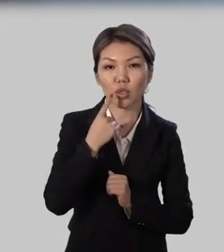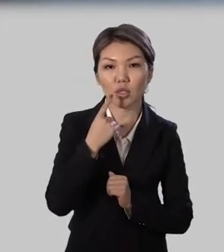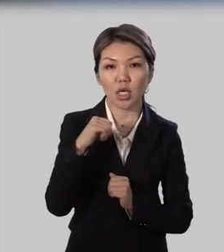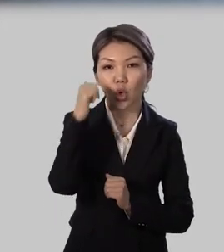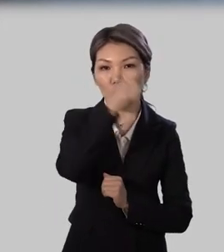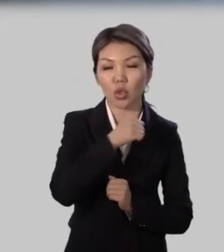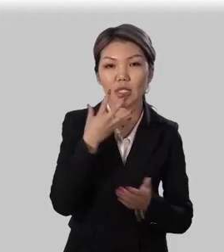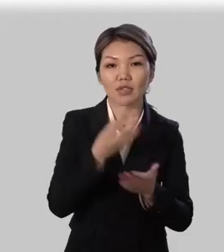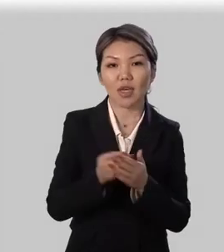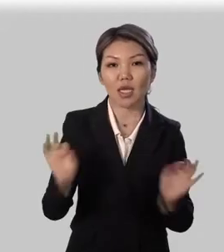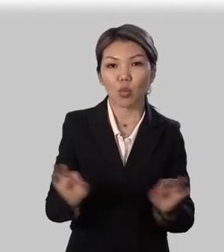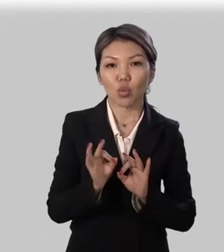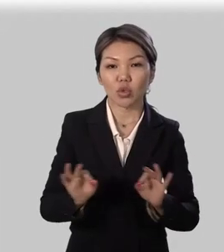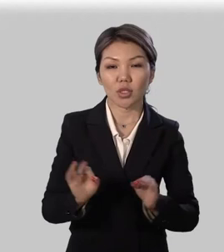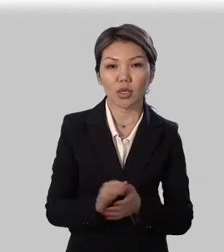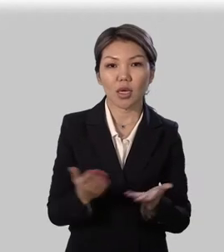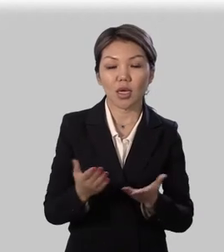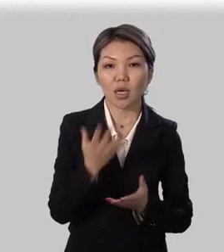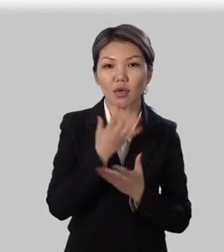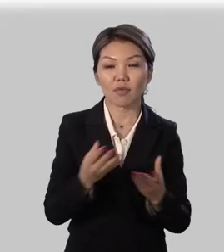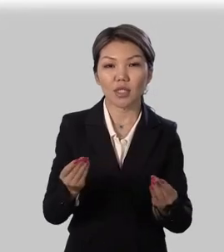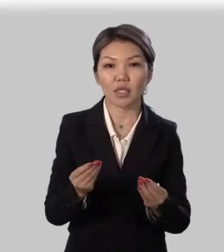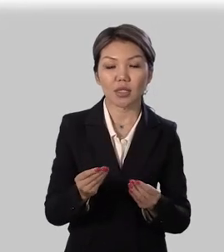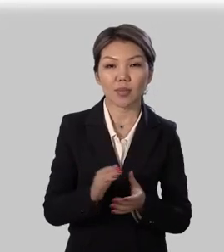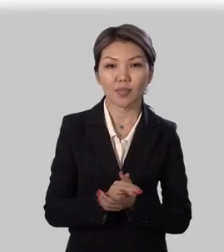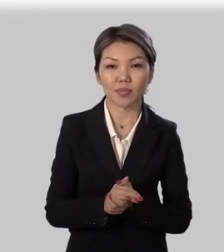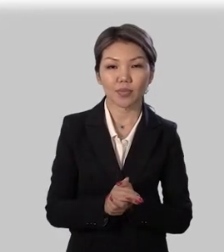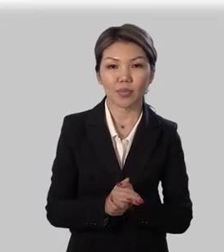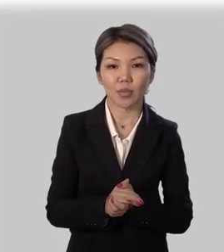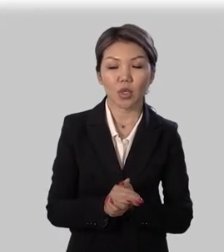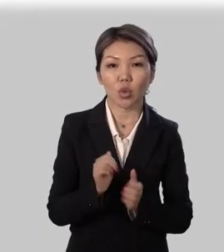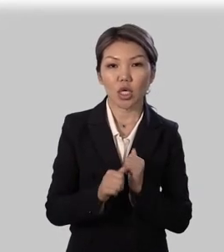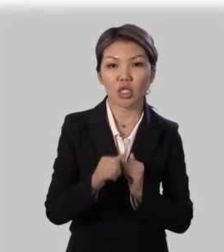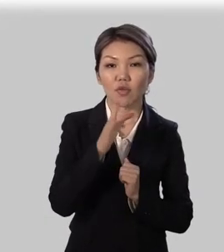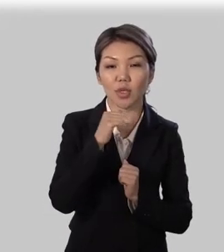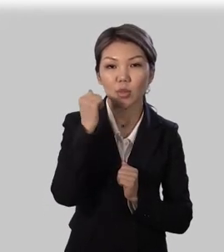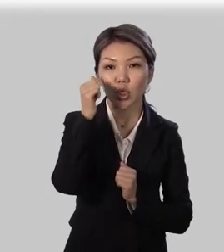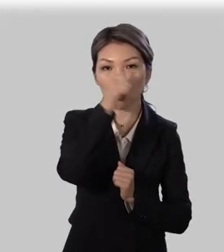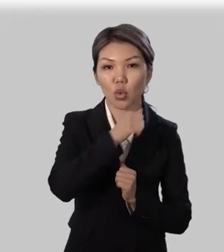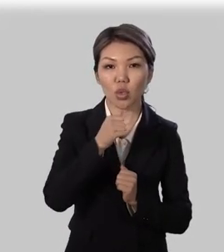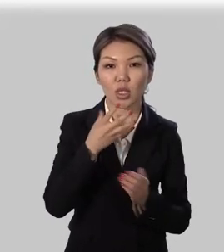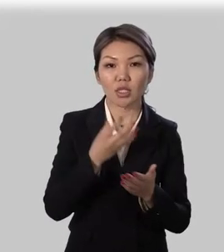у весны у каждого времени года своя музыка